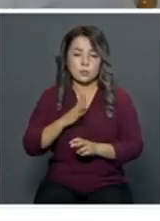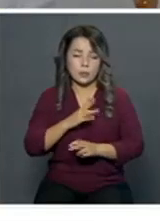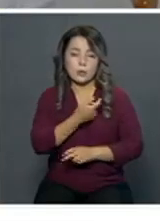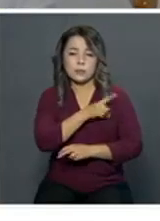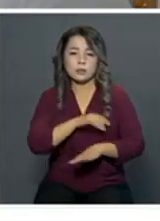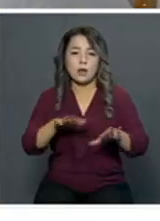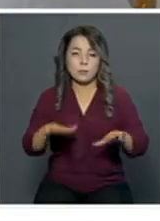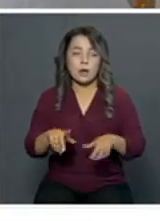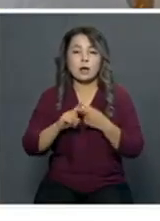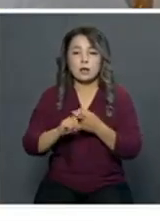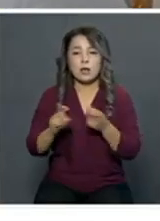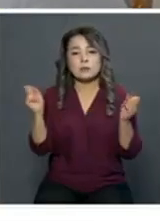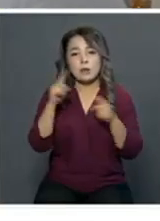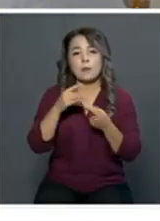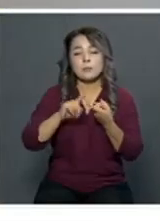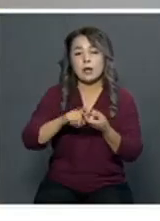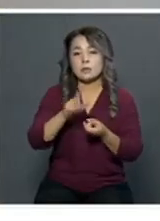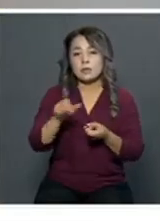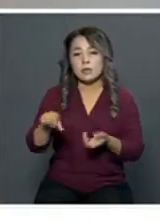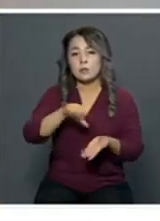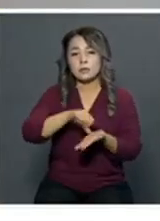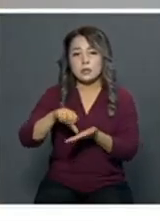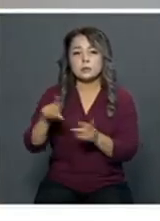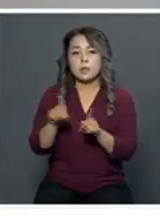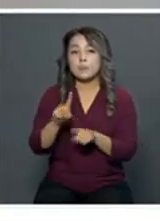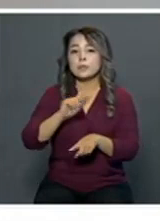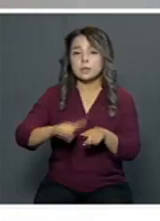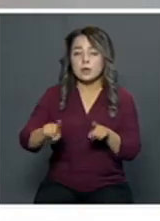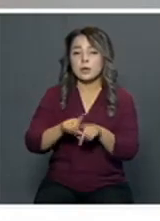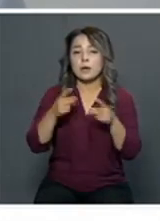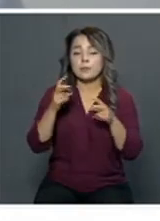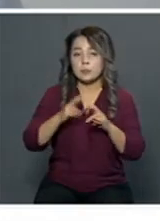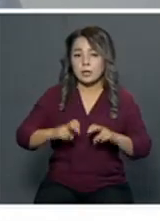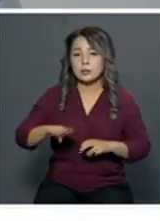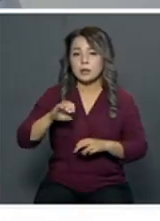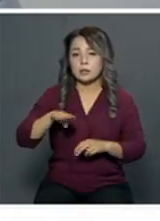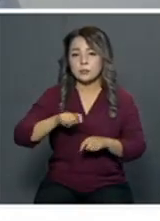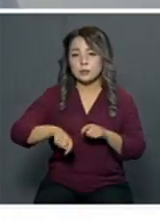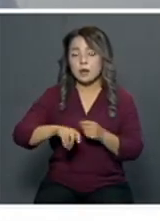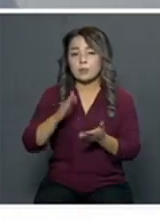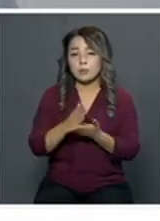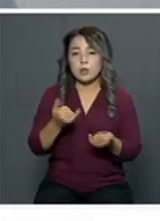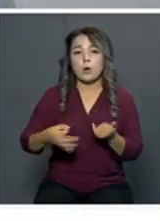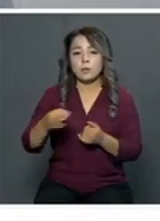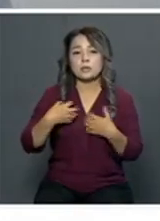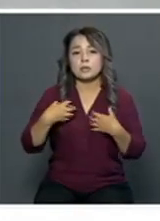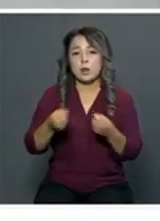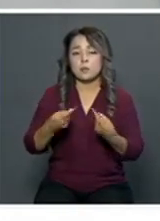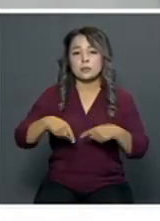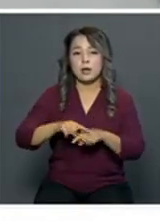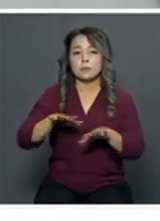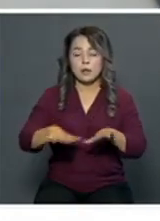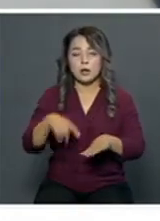коронавирус анықталса, олармен байланыста болған азаматтарды бірден тестілеуден өткізеді. Облыстық денсаулық сақтау басқармасы